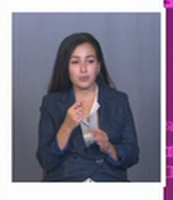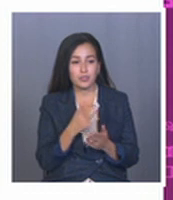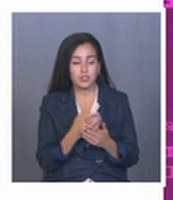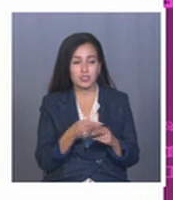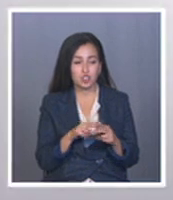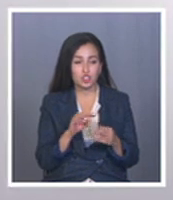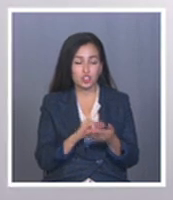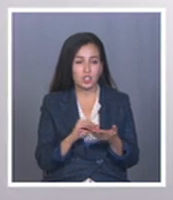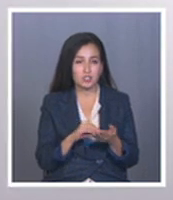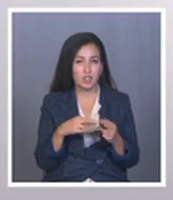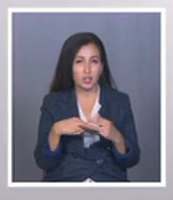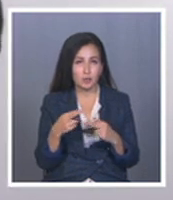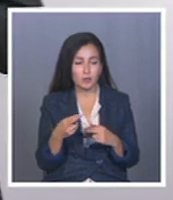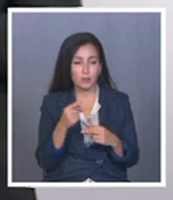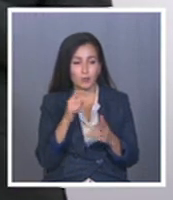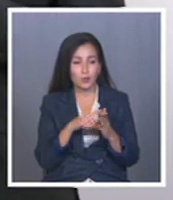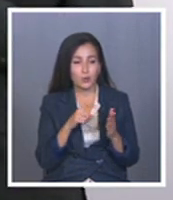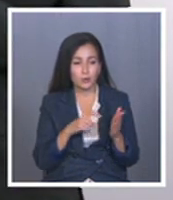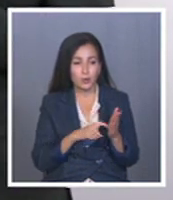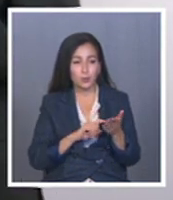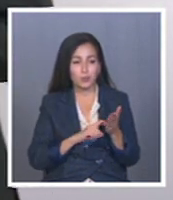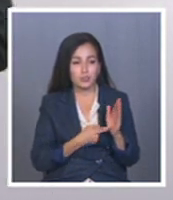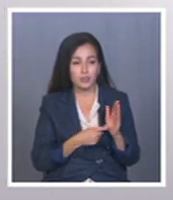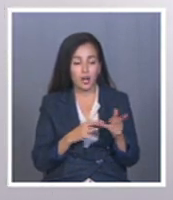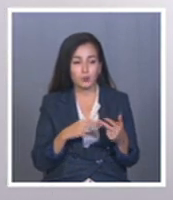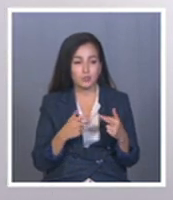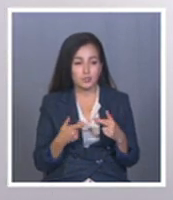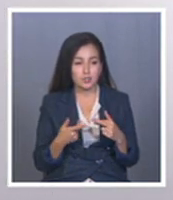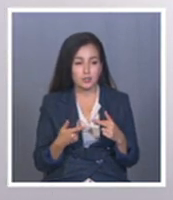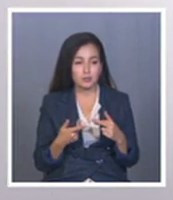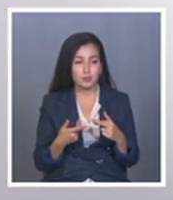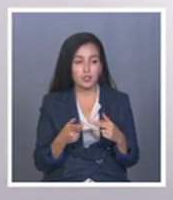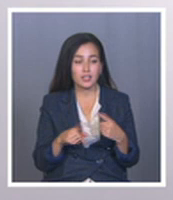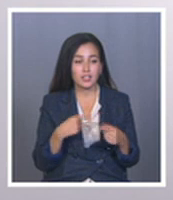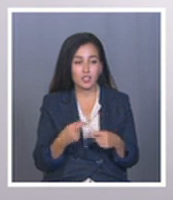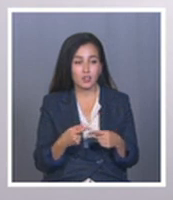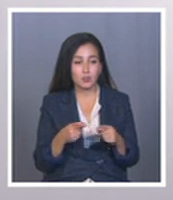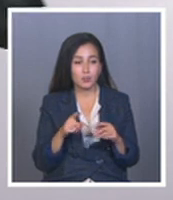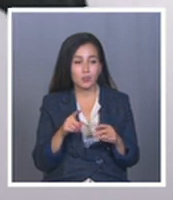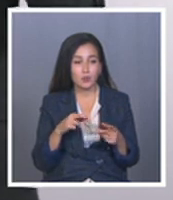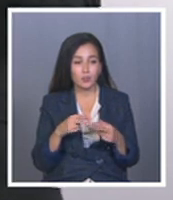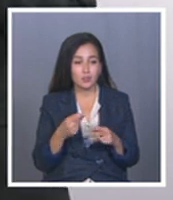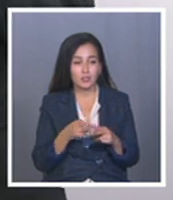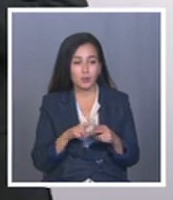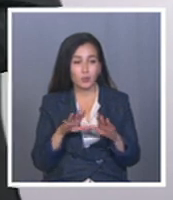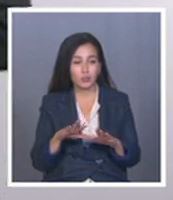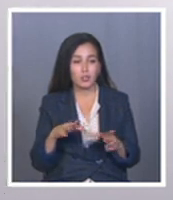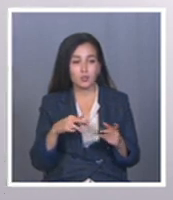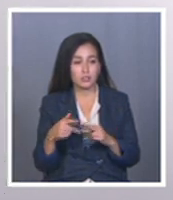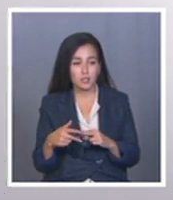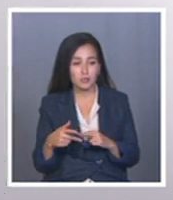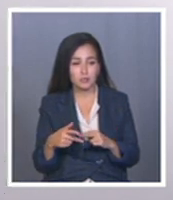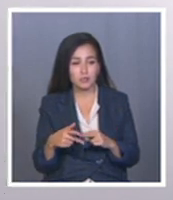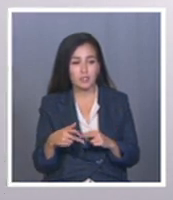жазамыз, бөлуді көбейтуге ауыстырып, келесі бөлімдегі бөлшектің алым мен бөлімін орналастырамыз. Яғни